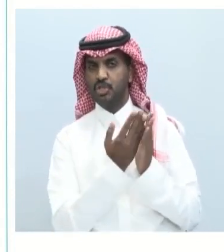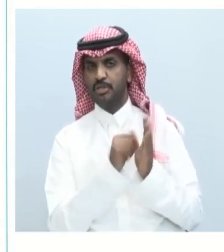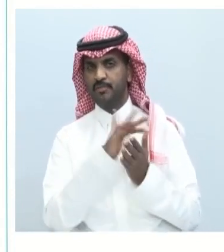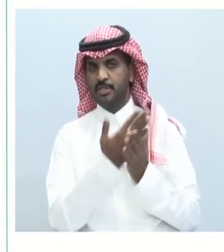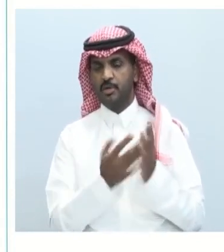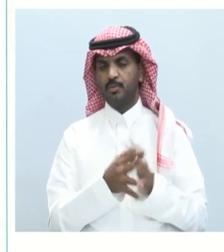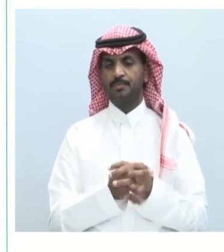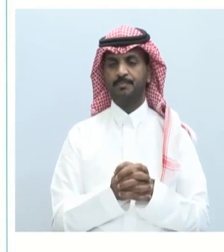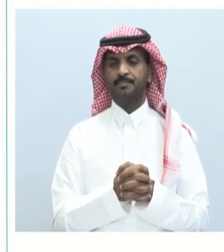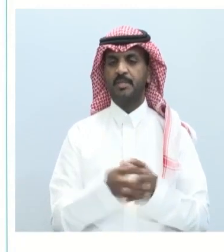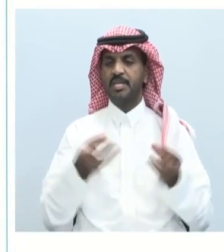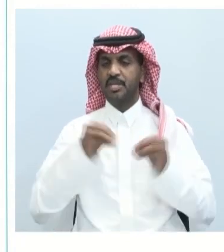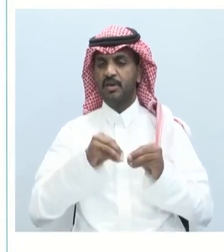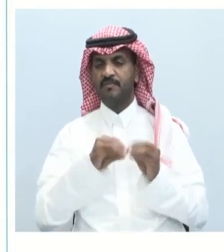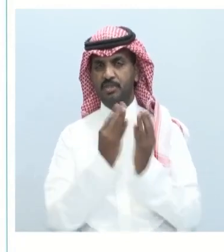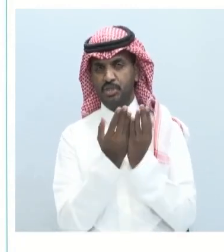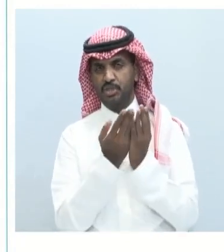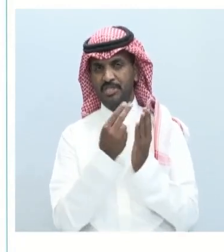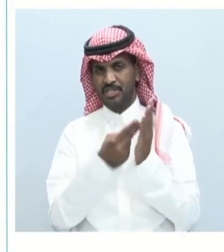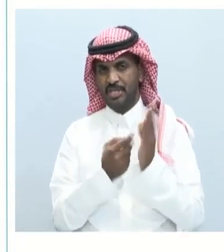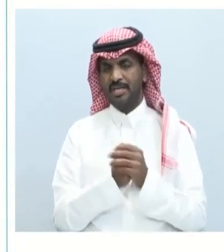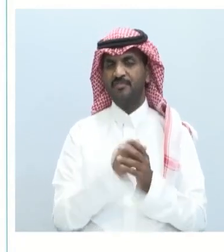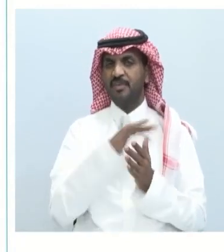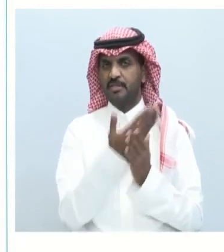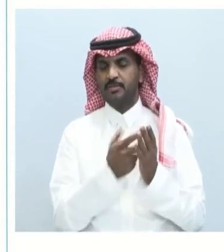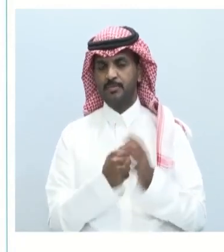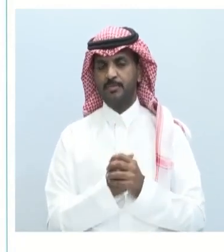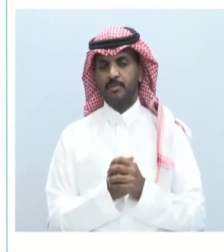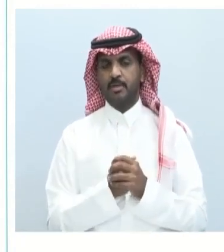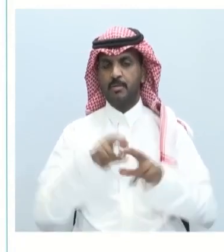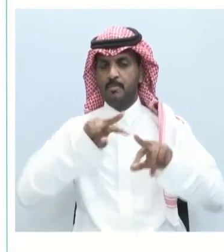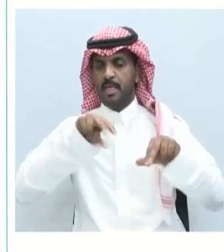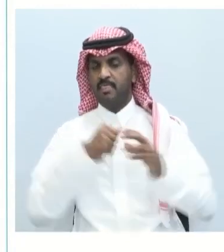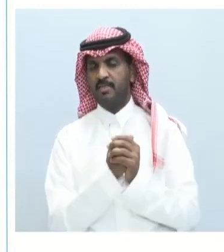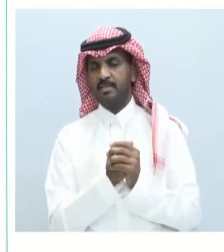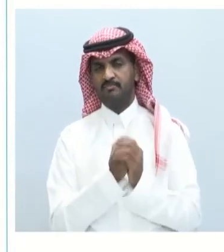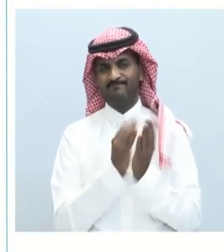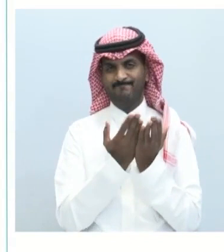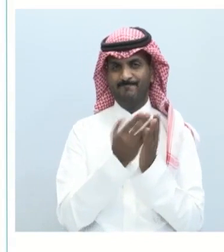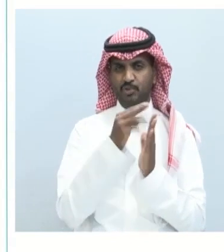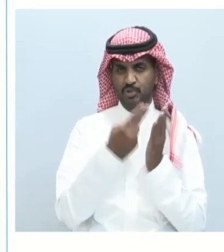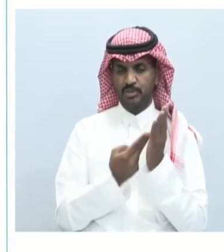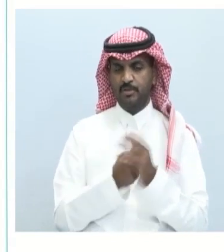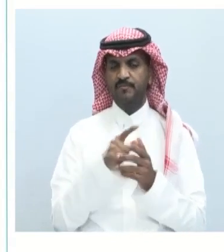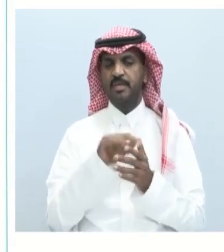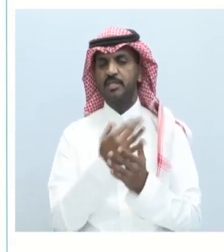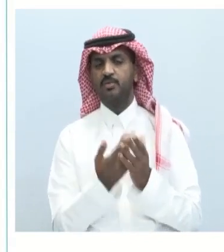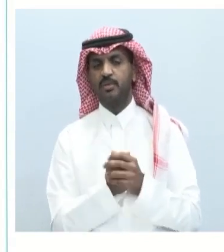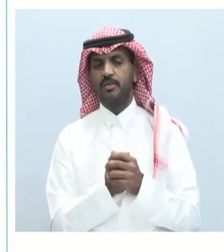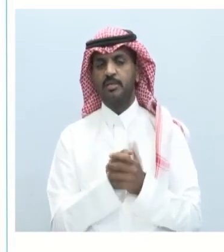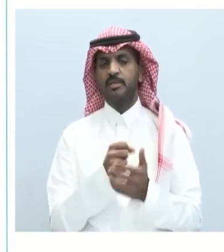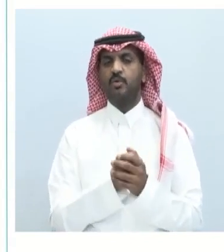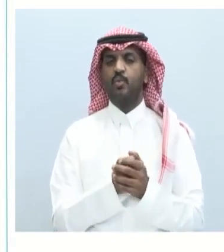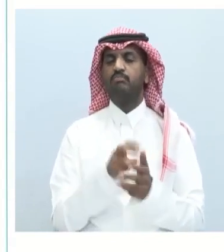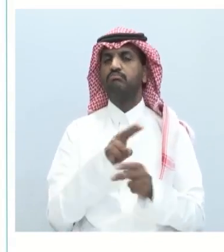الجداول اضافه السجلات جديده في الجدول البحث عن سجل محدد في الجدول واخيرا تعديل بيانات